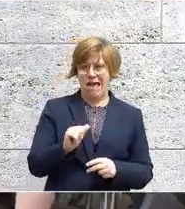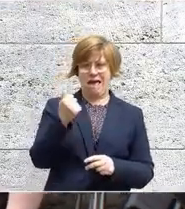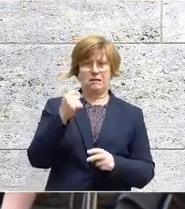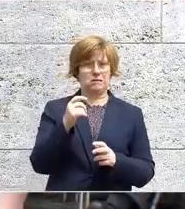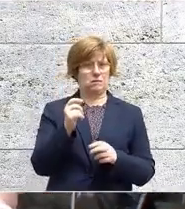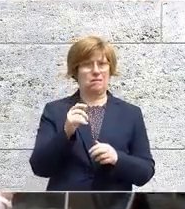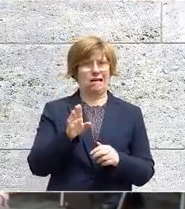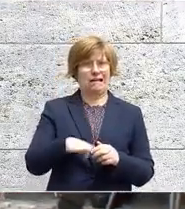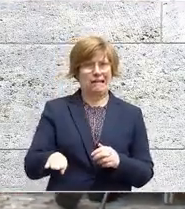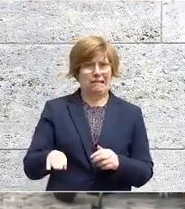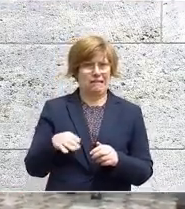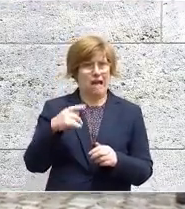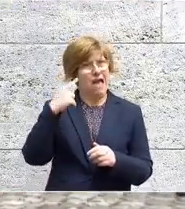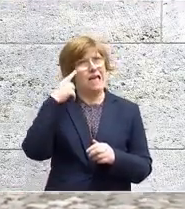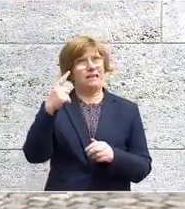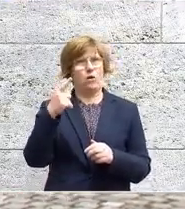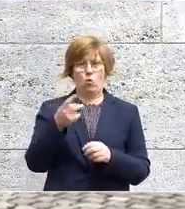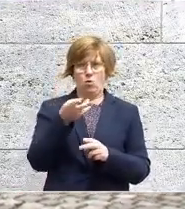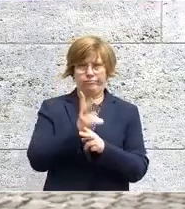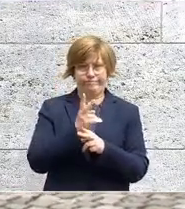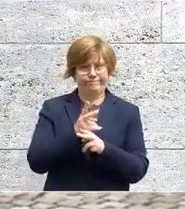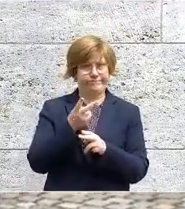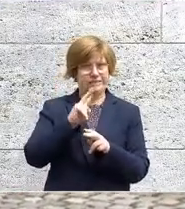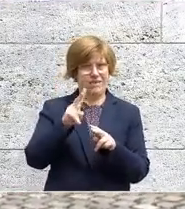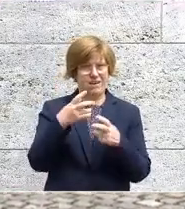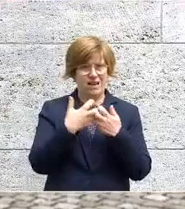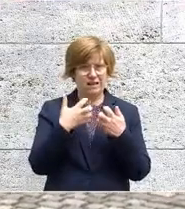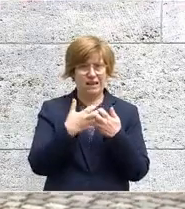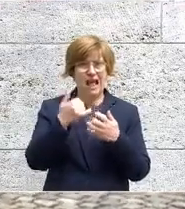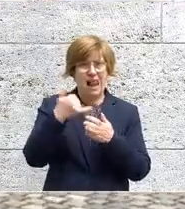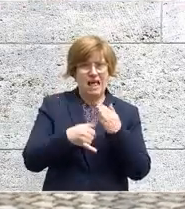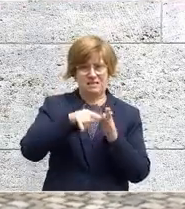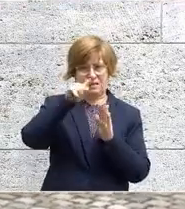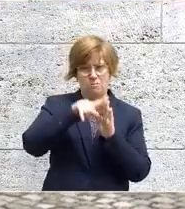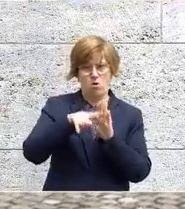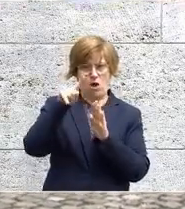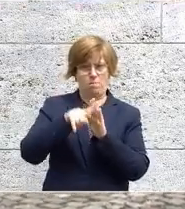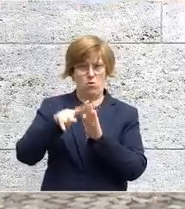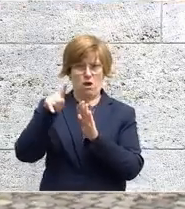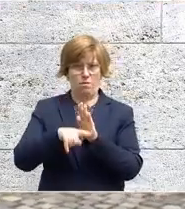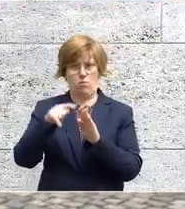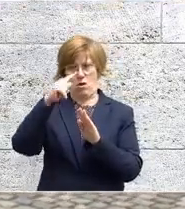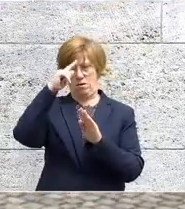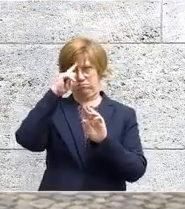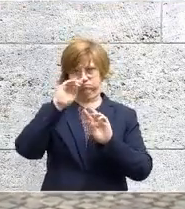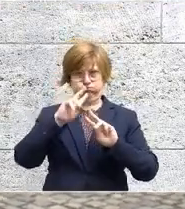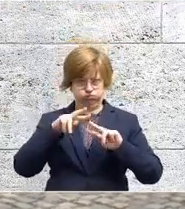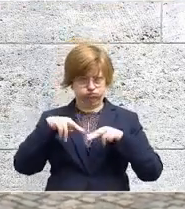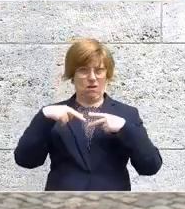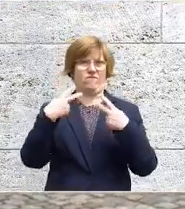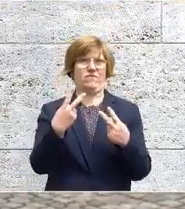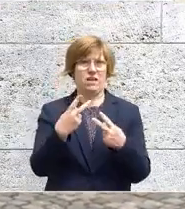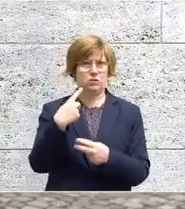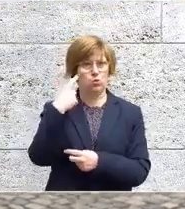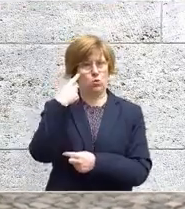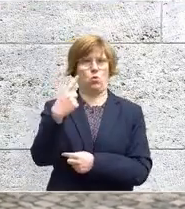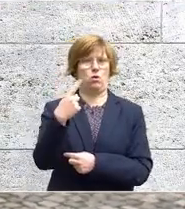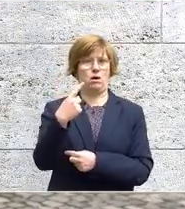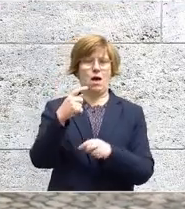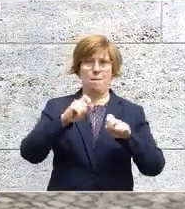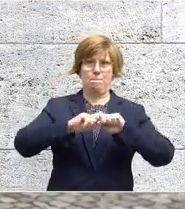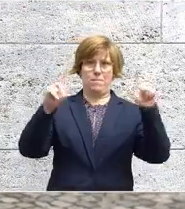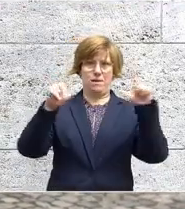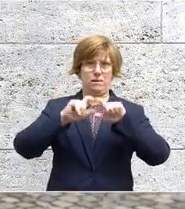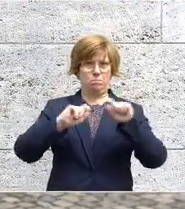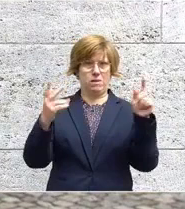unmittelbaren Nachkriegsjahren gemacht haben, sind in den letzten Monaten schreckliche Erinnerungen wachgerufen worden,